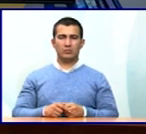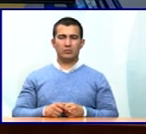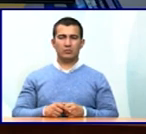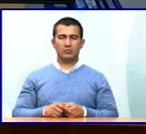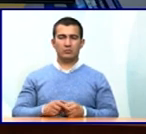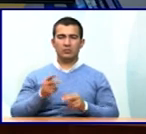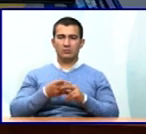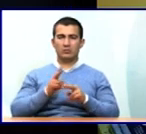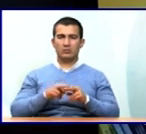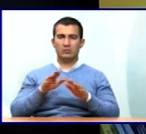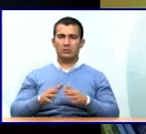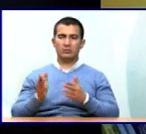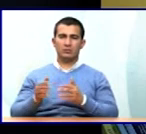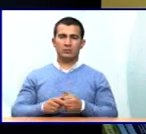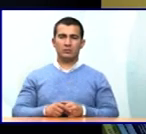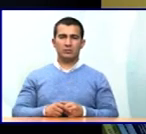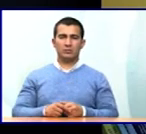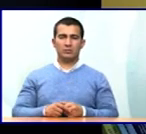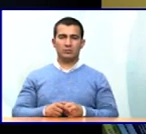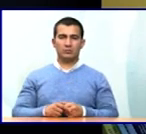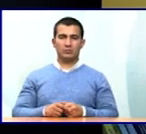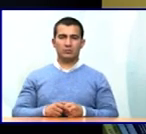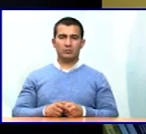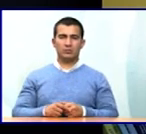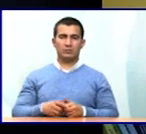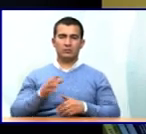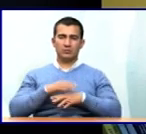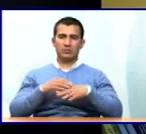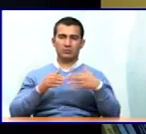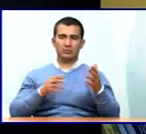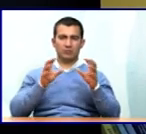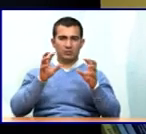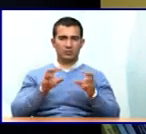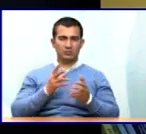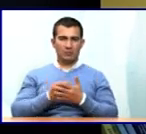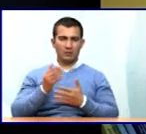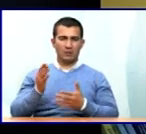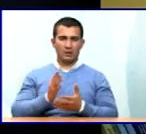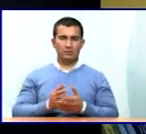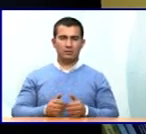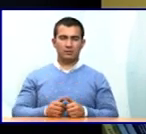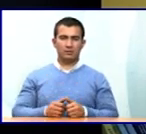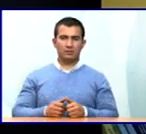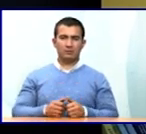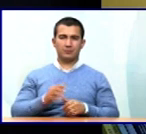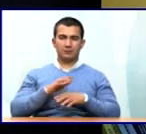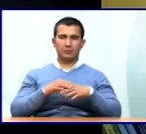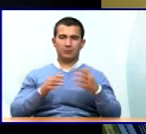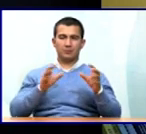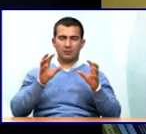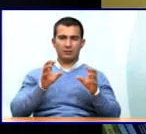Mana bu joyda rasmda, demak, chap qo'l qoidasi. Hozir biz siz bilan gaplashgan chap qo'l